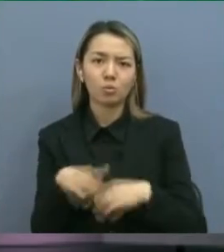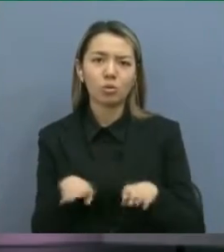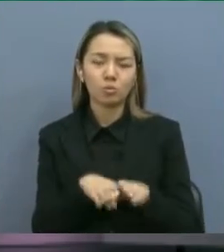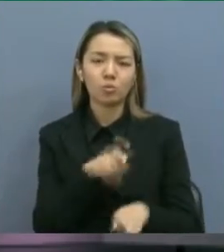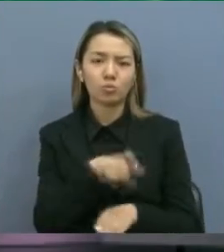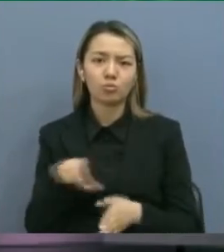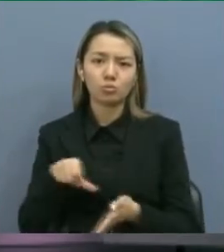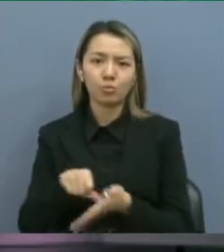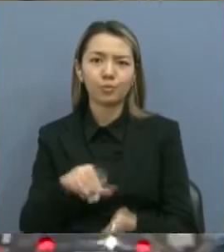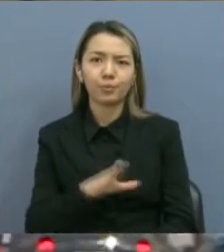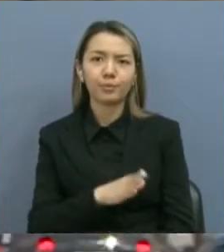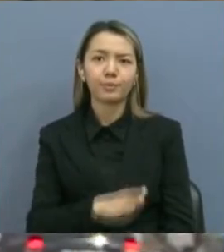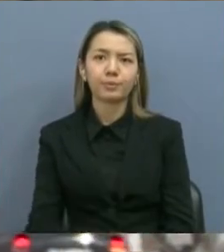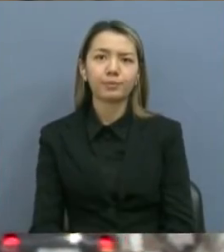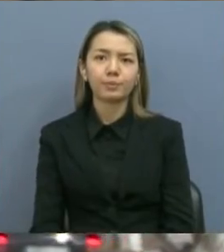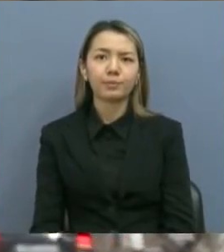үн қосты.